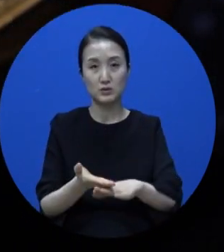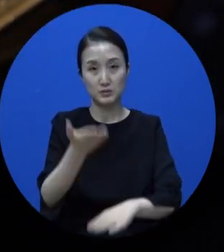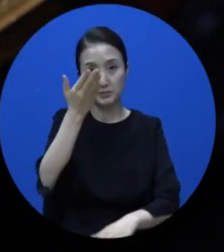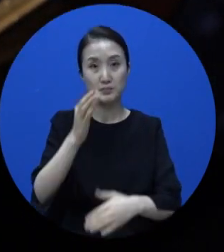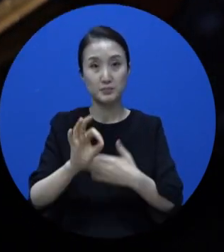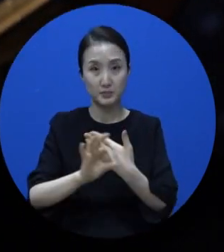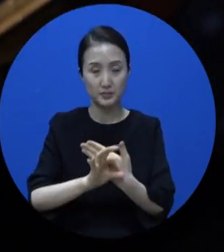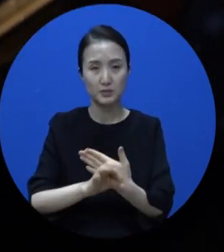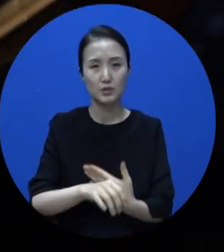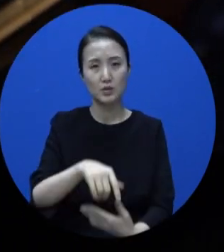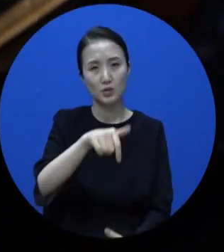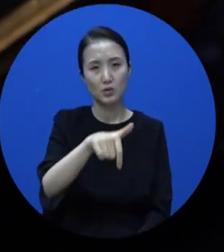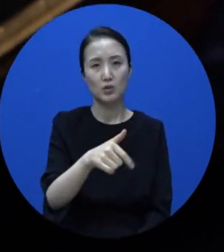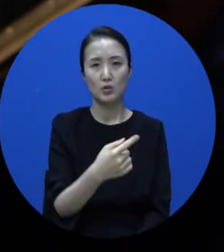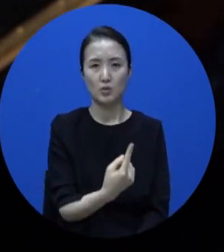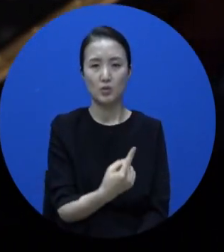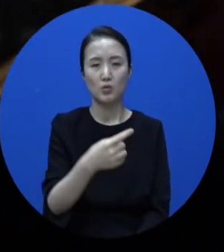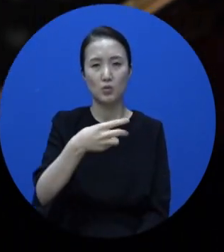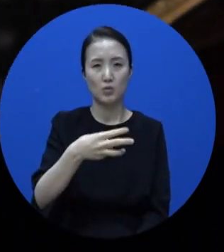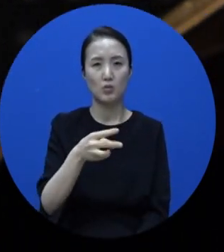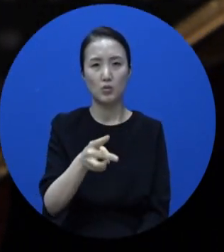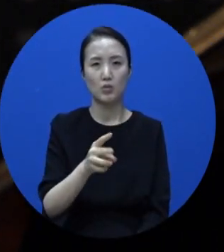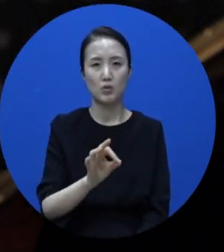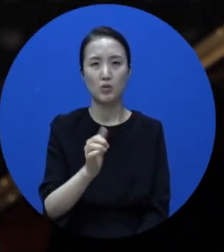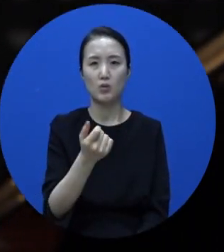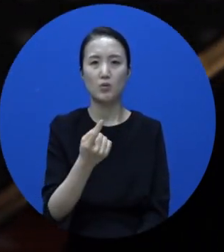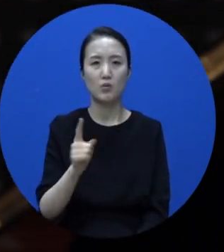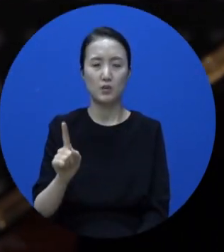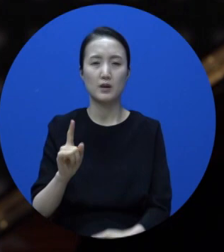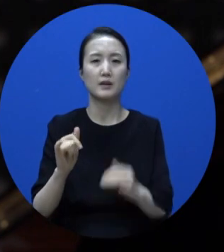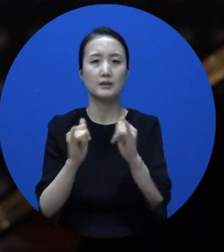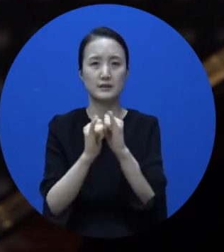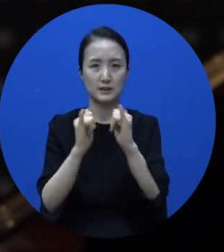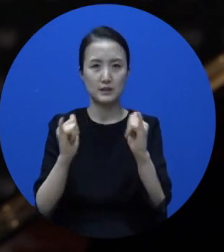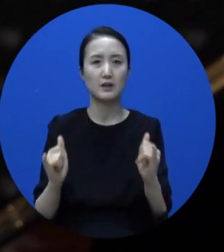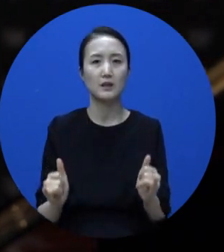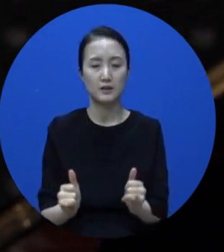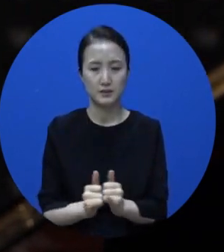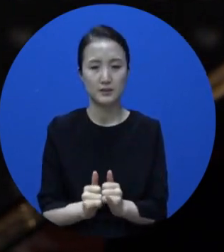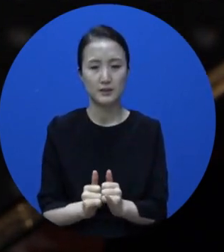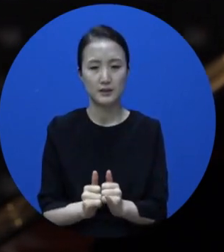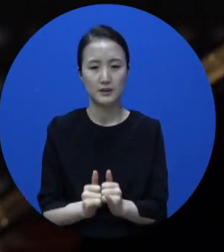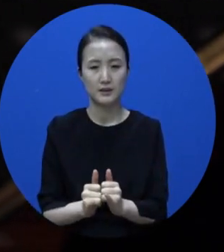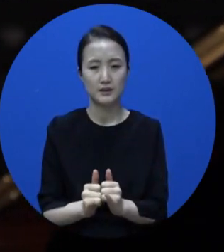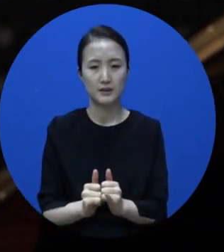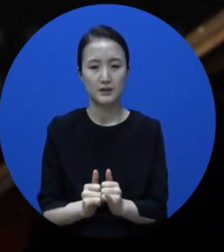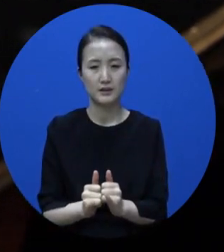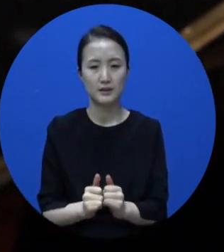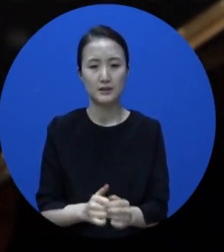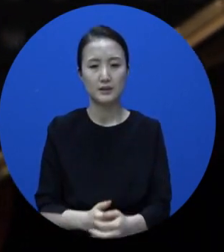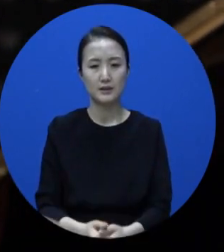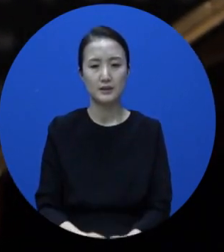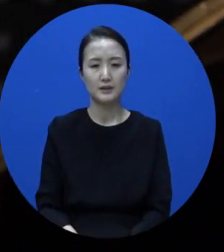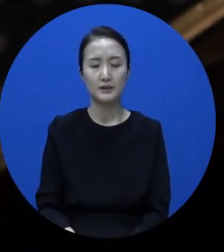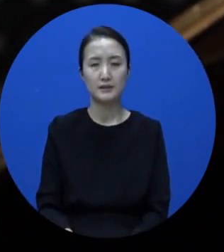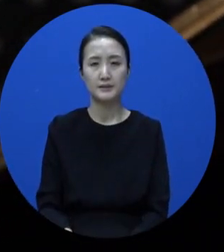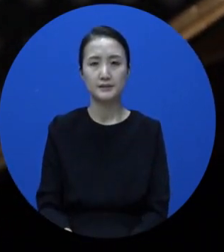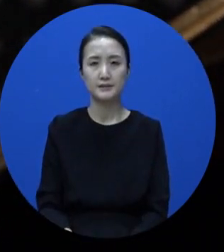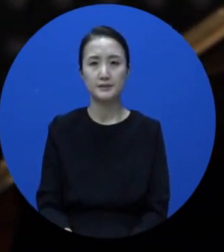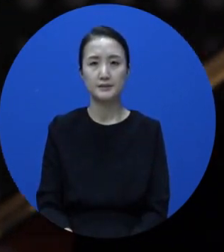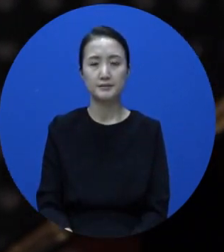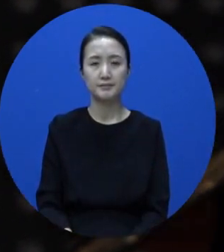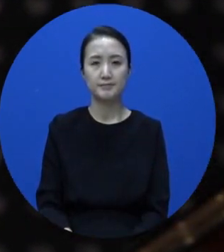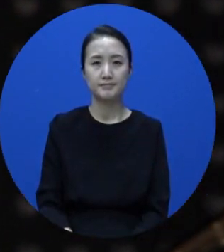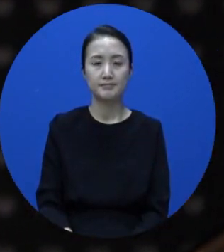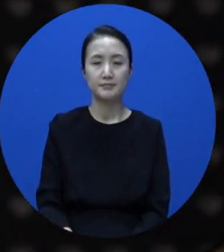라고요 영어로는 에이징 소사이어티 뭐야 늙어가고 있는 사회 이렇게 설명할 수 있겠어요 근데 이게